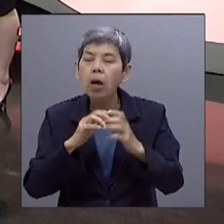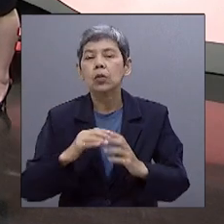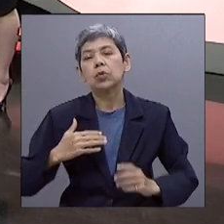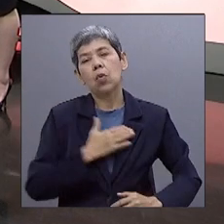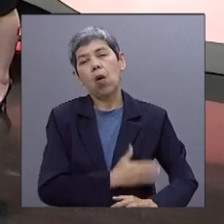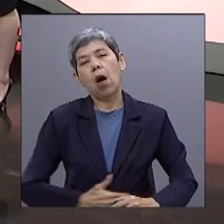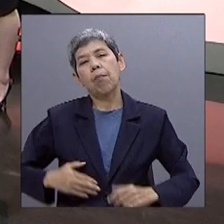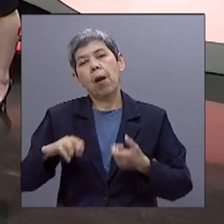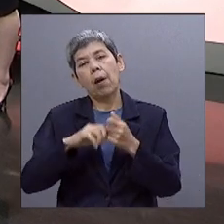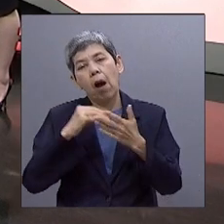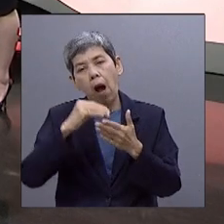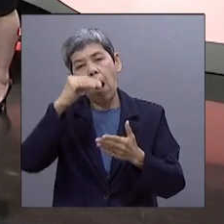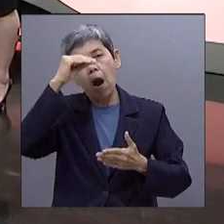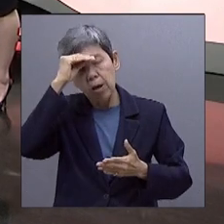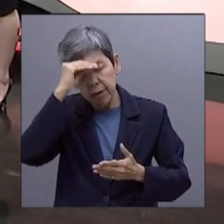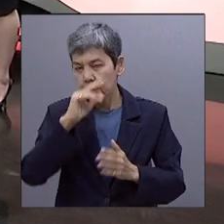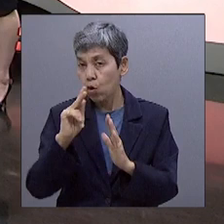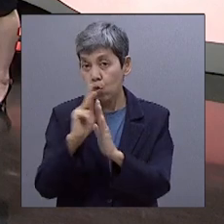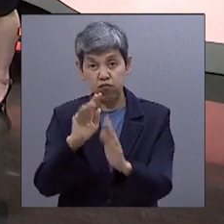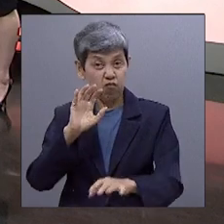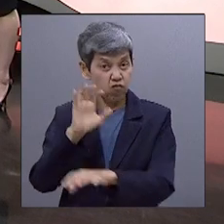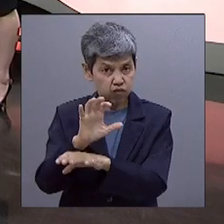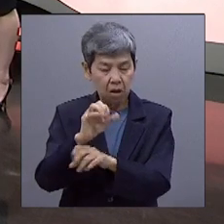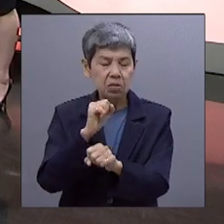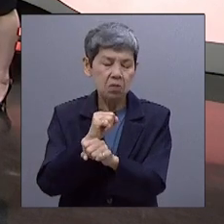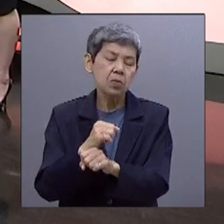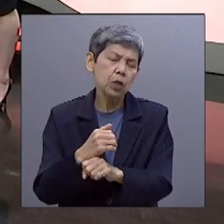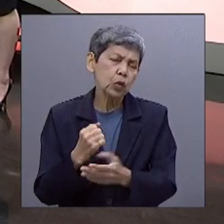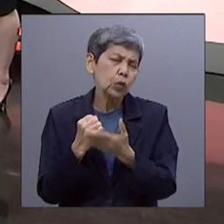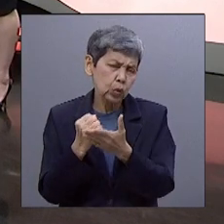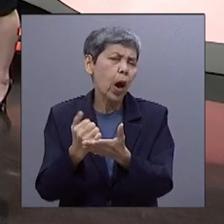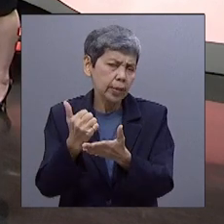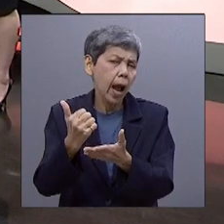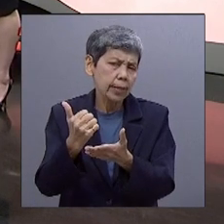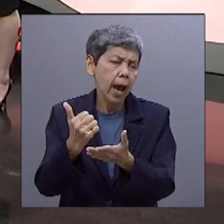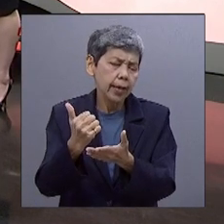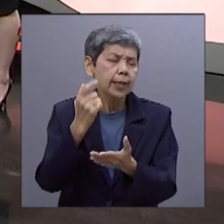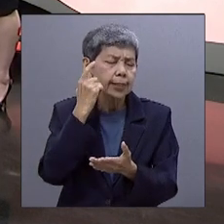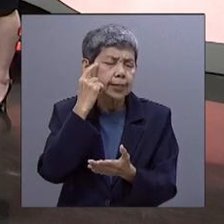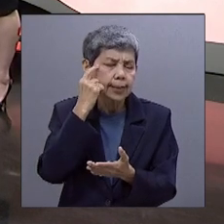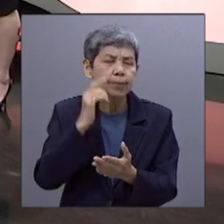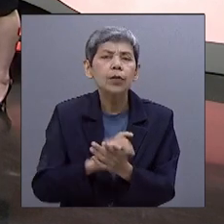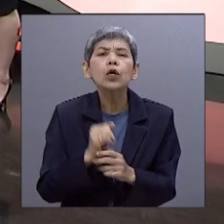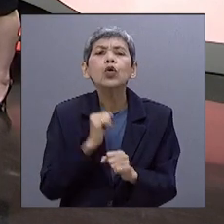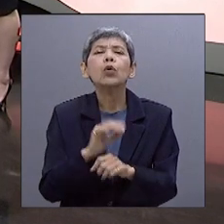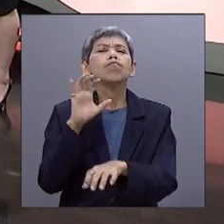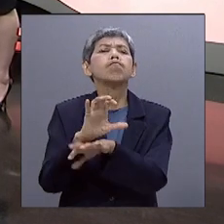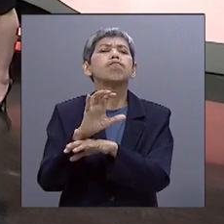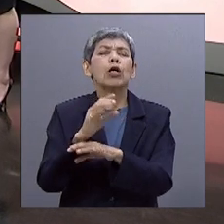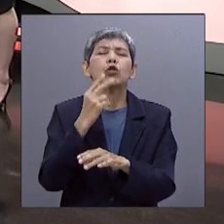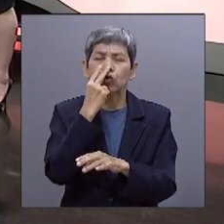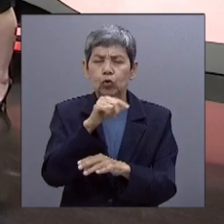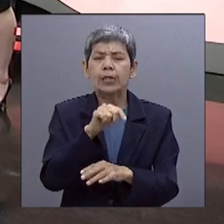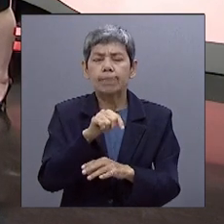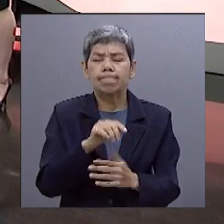สุขภาพทั้งการเรียนดังนั้นการออกกฎแบบนี้เนี่ยก็อาจจะช่วยได้ในระดับนึงค่ะถ้าอยู่ที่การบังคับใช้อีกนะคะขอบคุณ